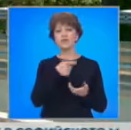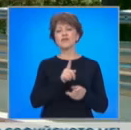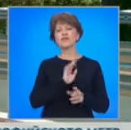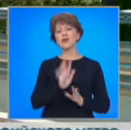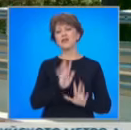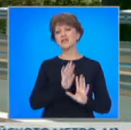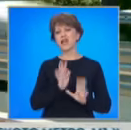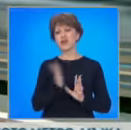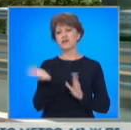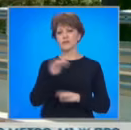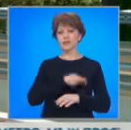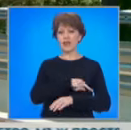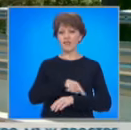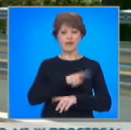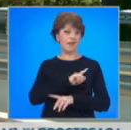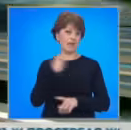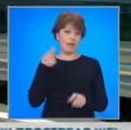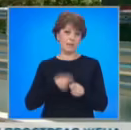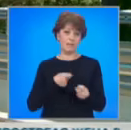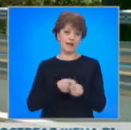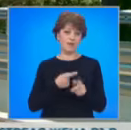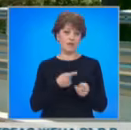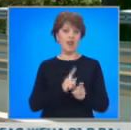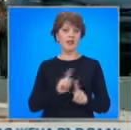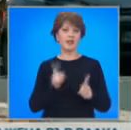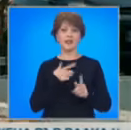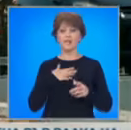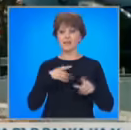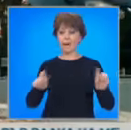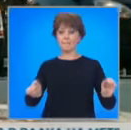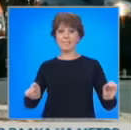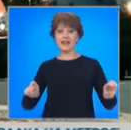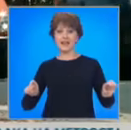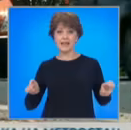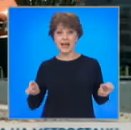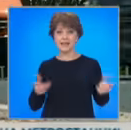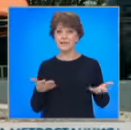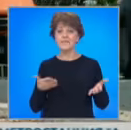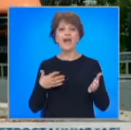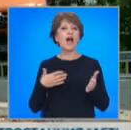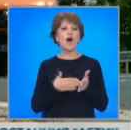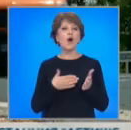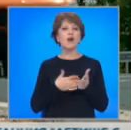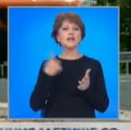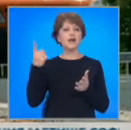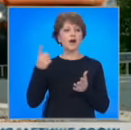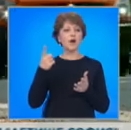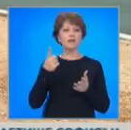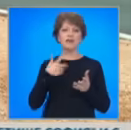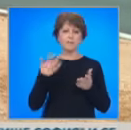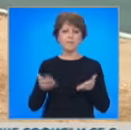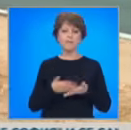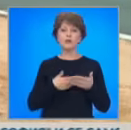Защото не е направен както трябва. Не би трябвало да има мантинели остани. Заради мантинелите, хората от промишлената зона готвят